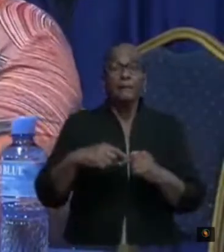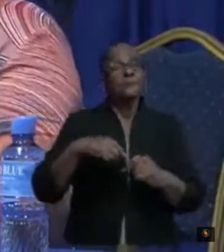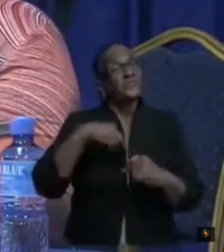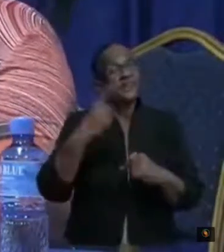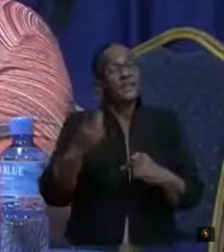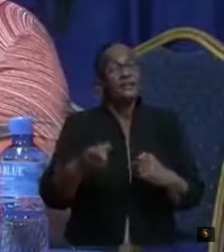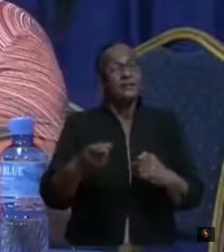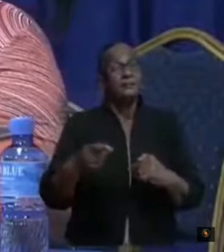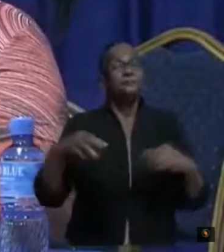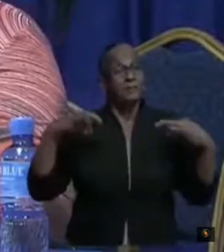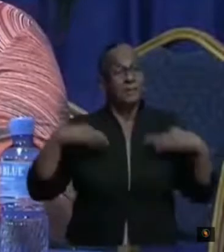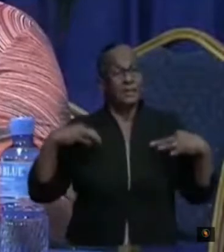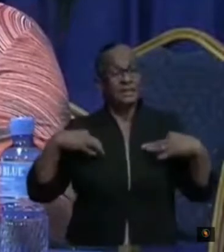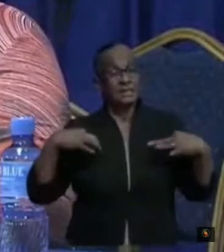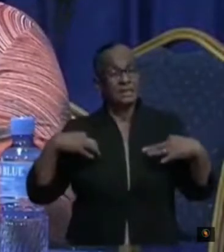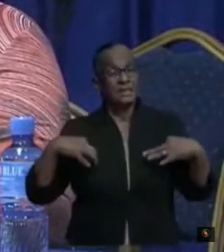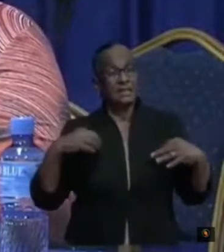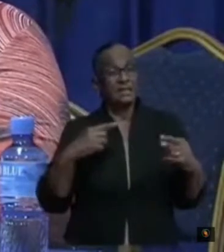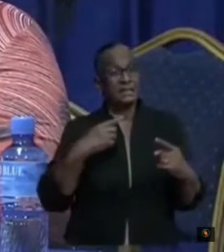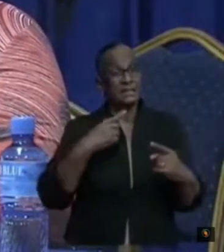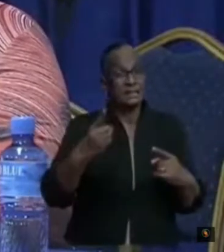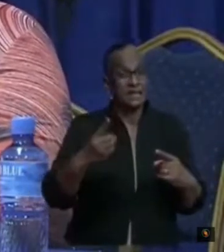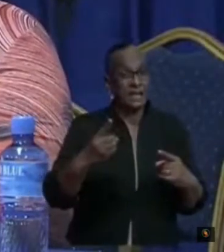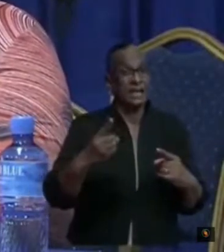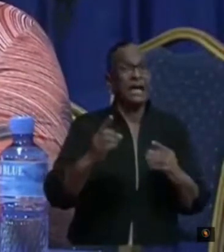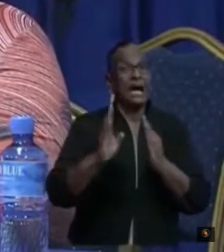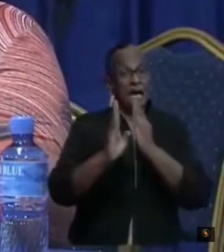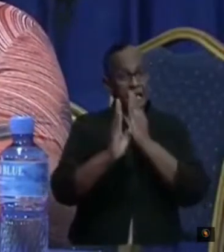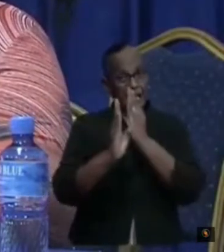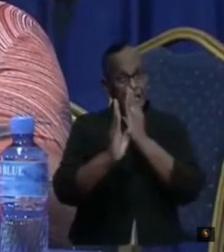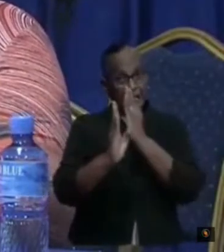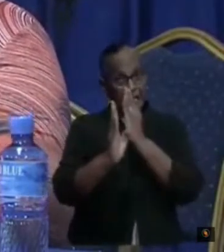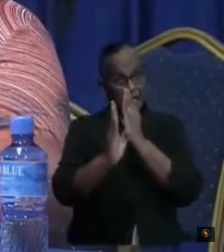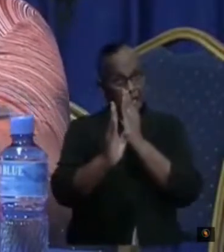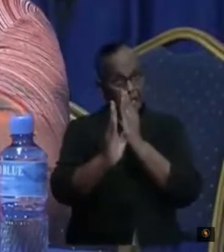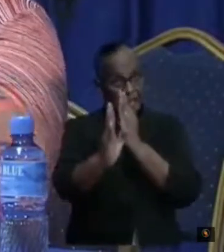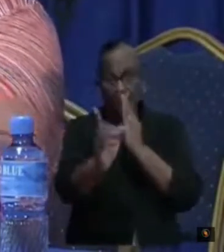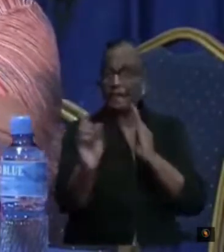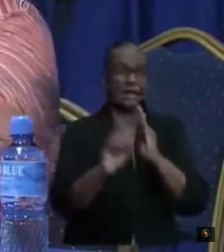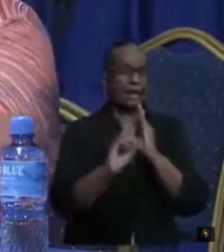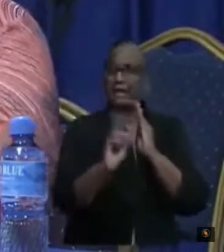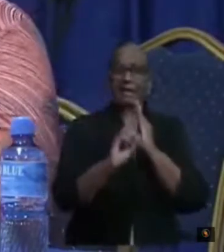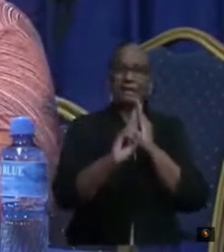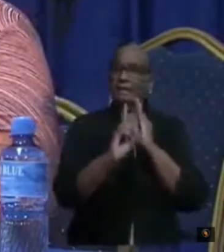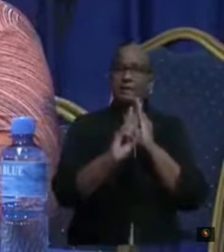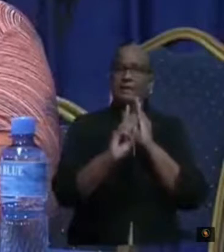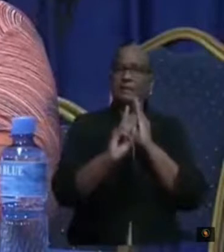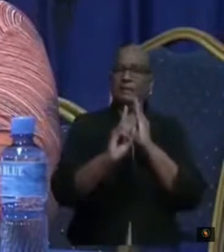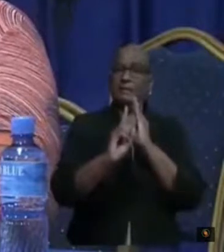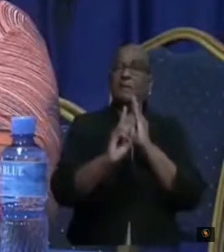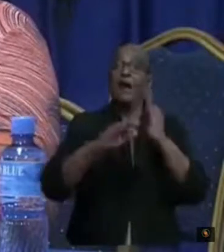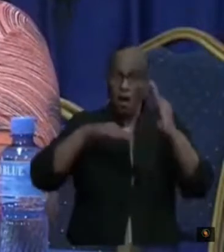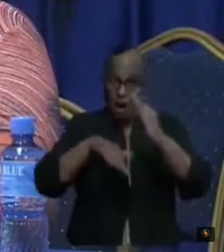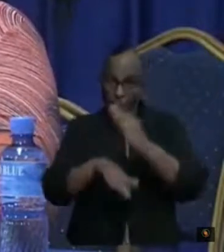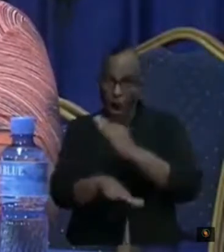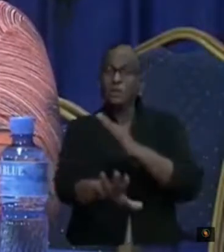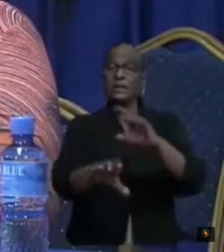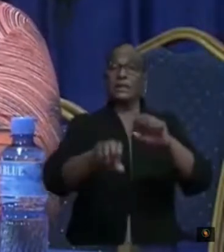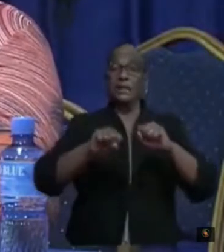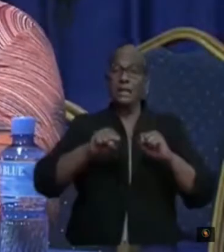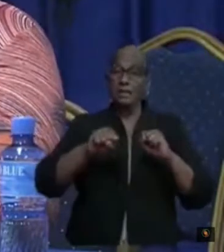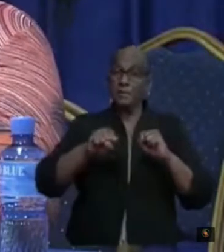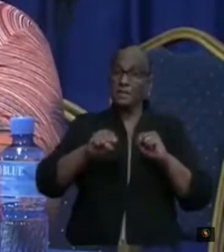stelt het ministerie voor dat wij dus rijvorming proberen te voorkomen, dat de ondernemers dus ook